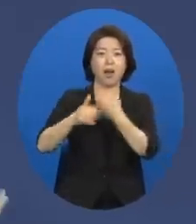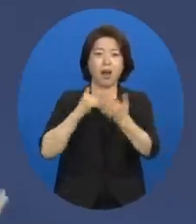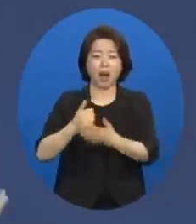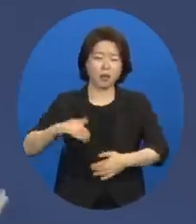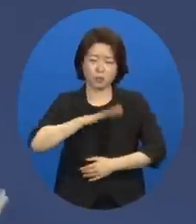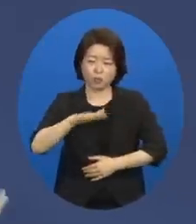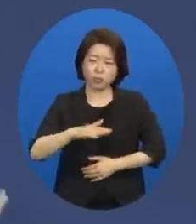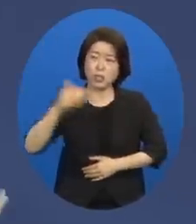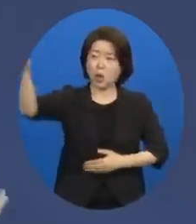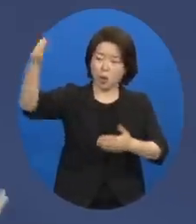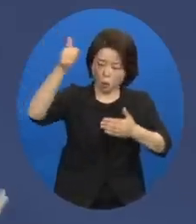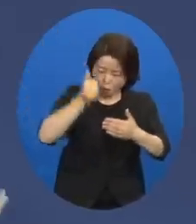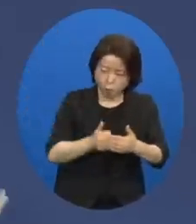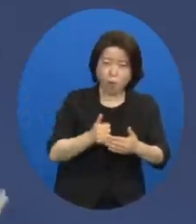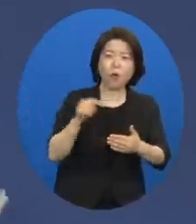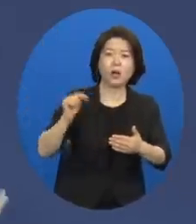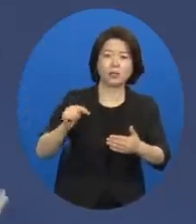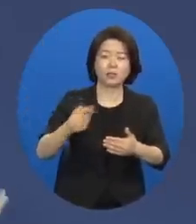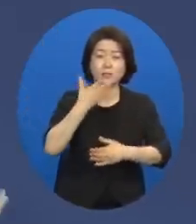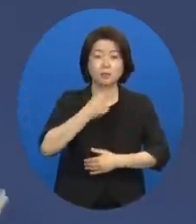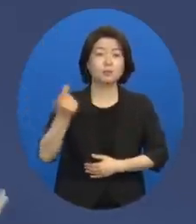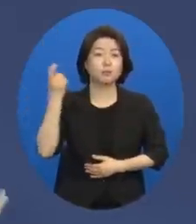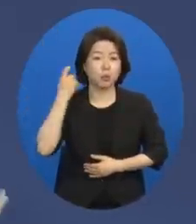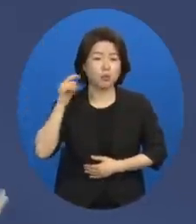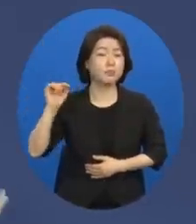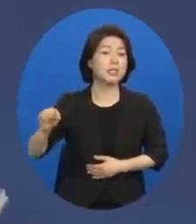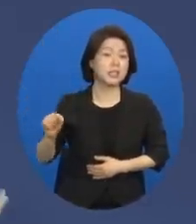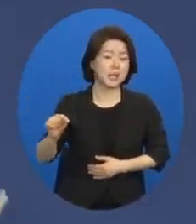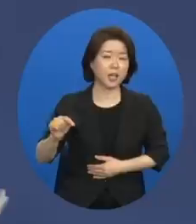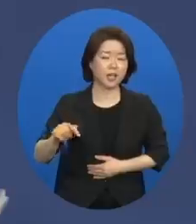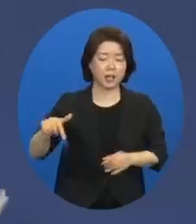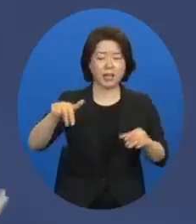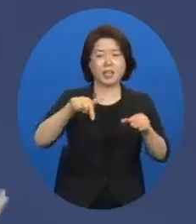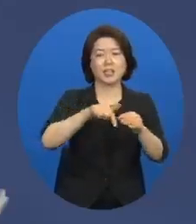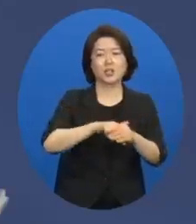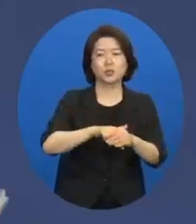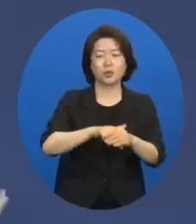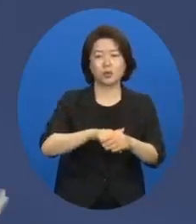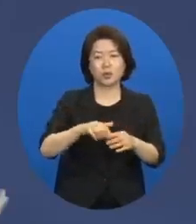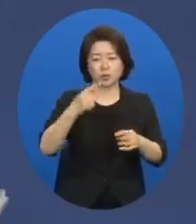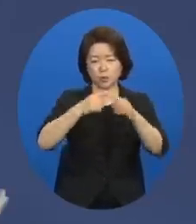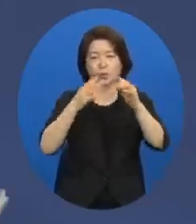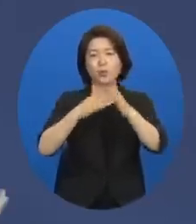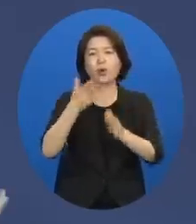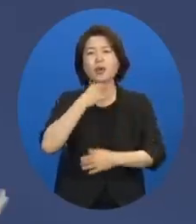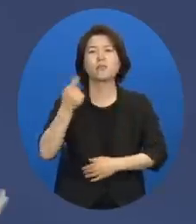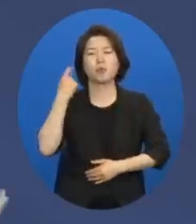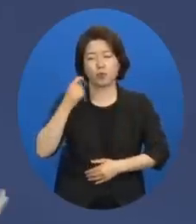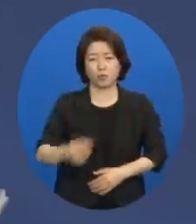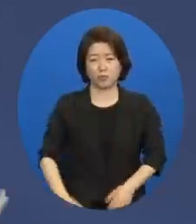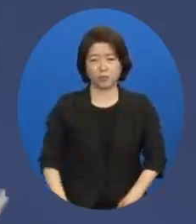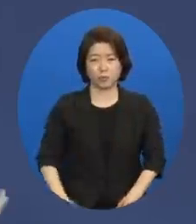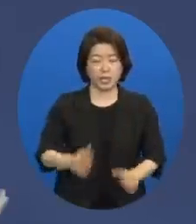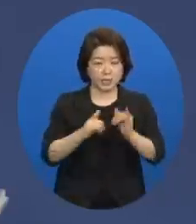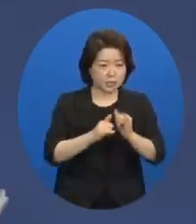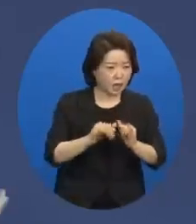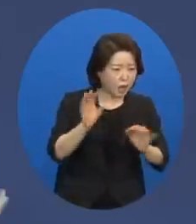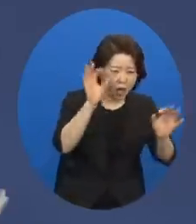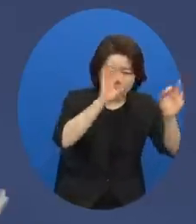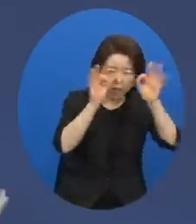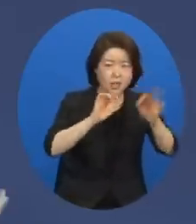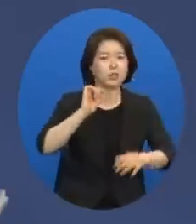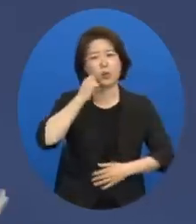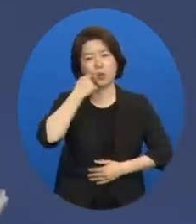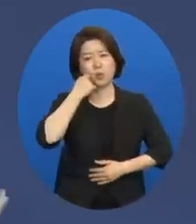우리를 찾아오신 복음 그게 바로 기독교의 복음인 것입니다. 사람으로 더듬어 찾을 수가 없는